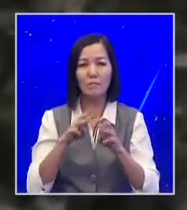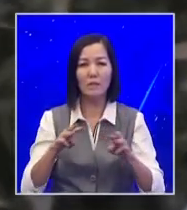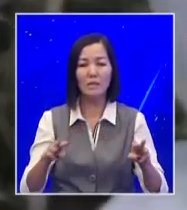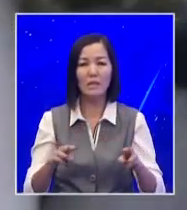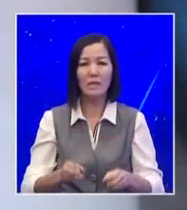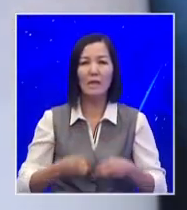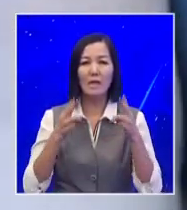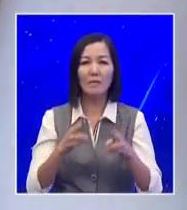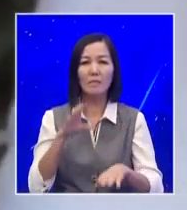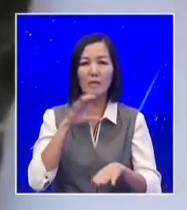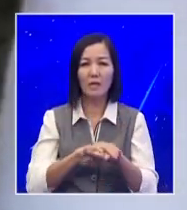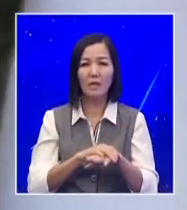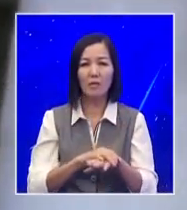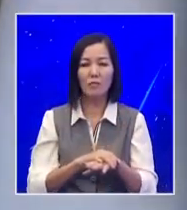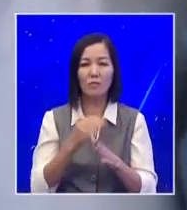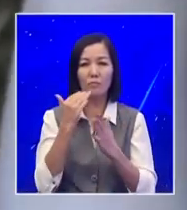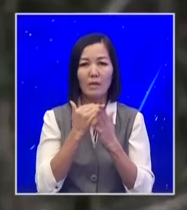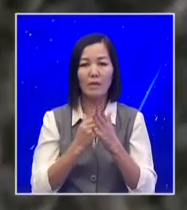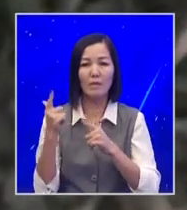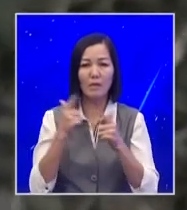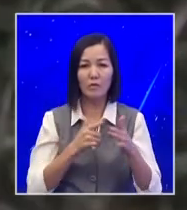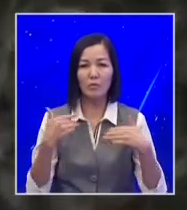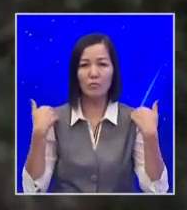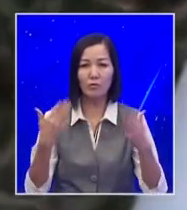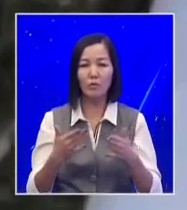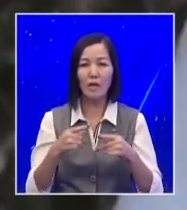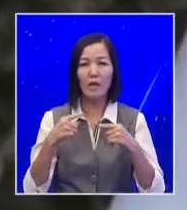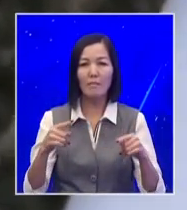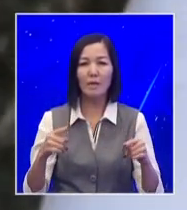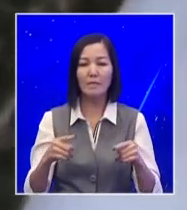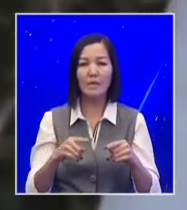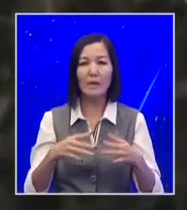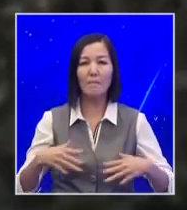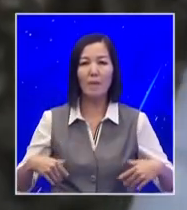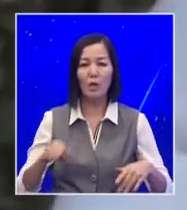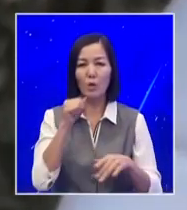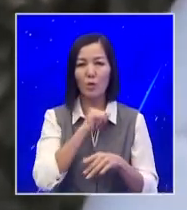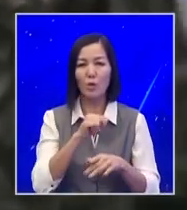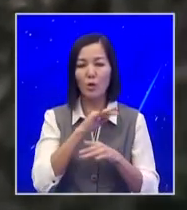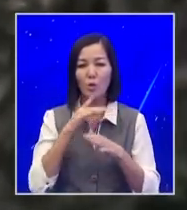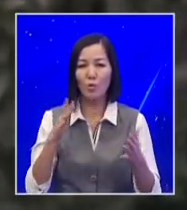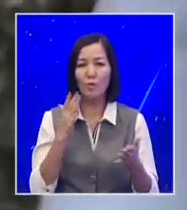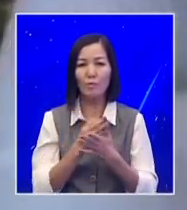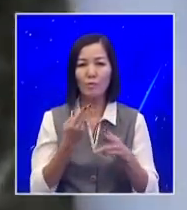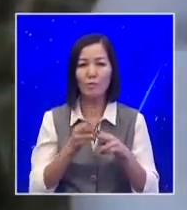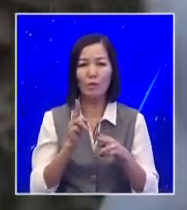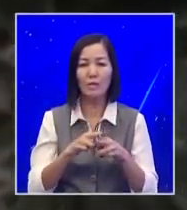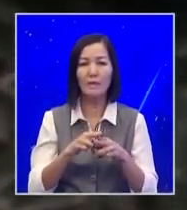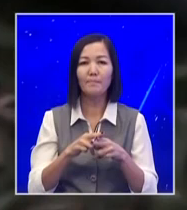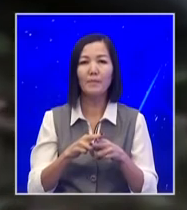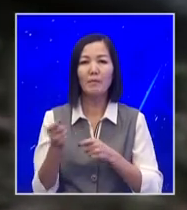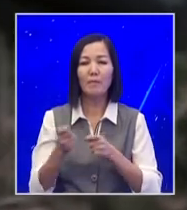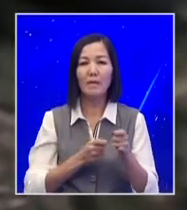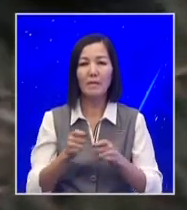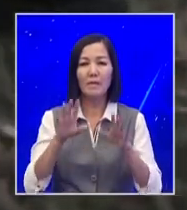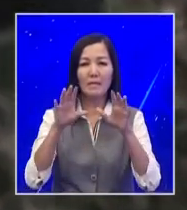қылмыскерлерді анықтау үшін арнайы бағдарлама әзірлеу ұсынылды. Мұнан өзге елде мал ұрлығы азаяр емес, сондықтан биліктегілер заңсыз істің